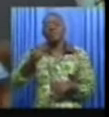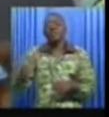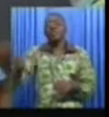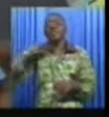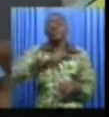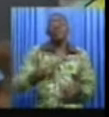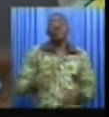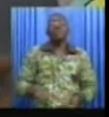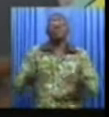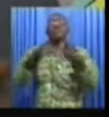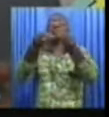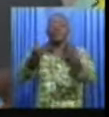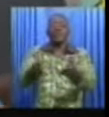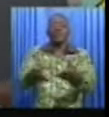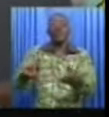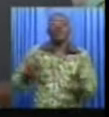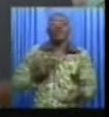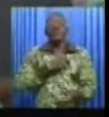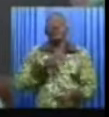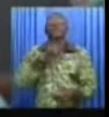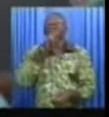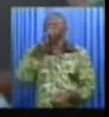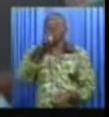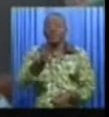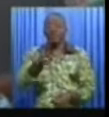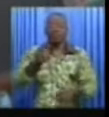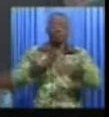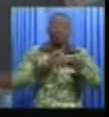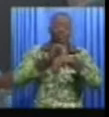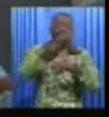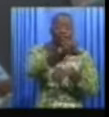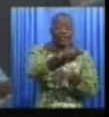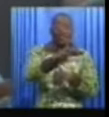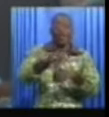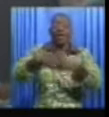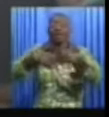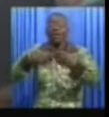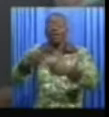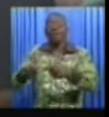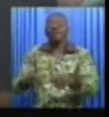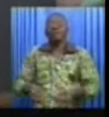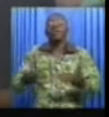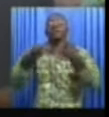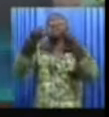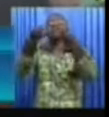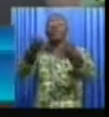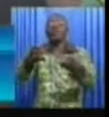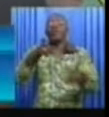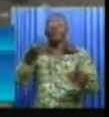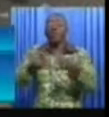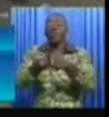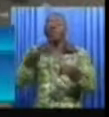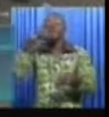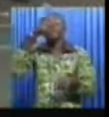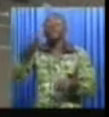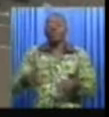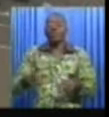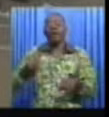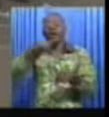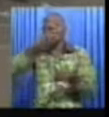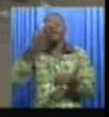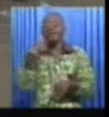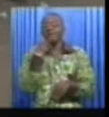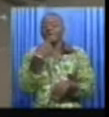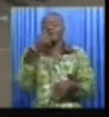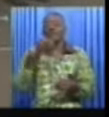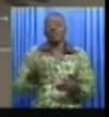nous remettre. Et nous voulons vous assurer que ce message sera transmis comme il faut à qui de droit. L'Association des